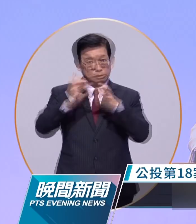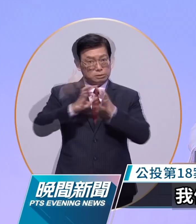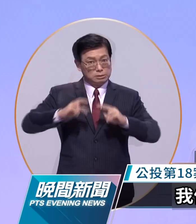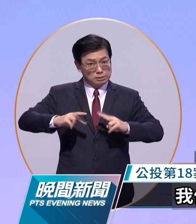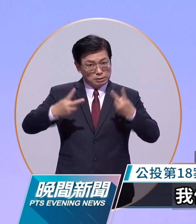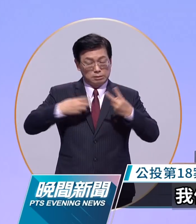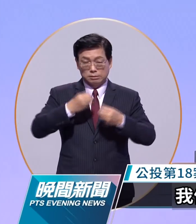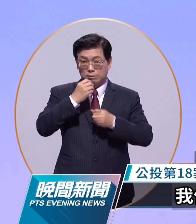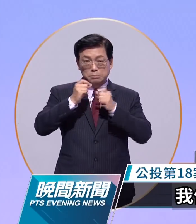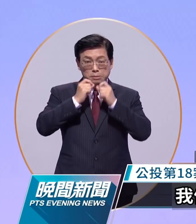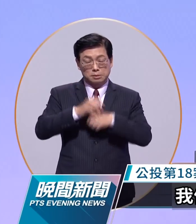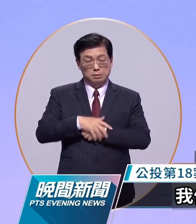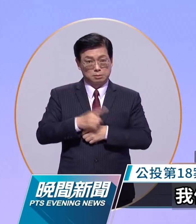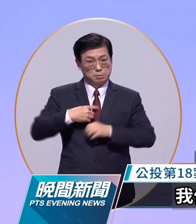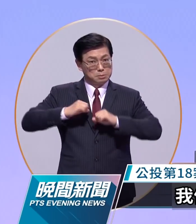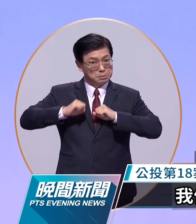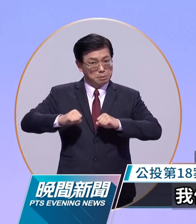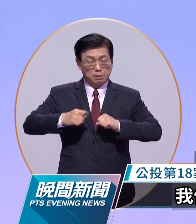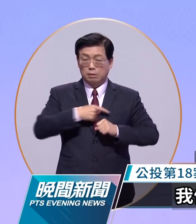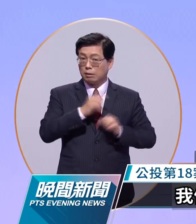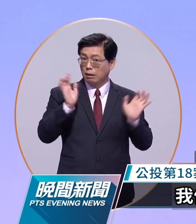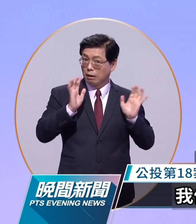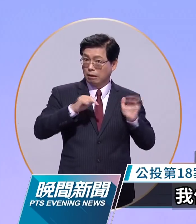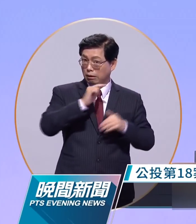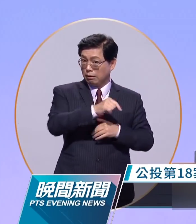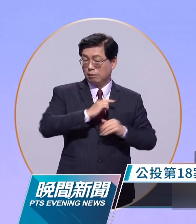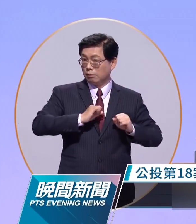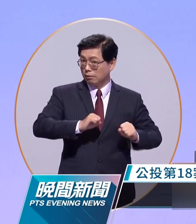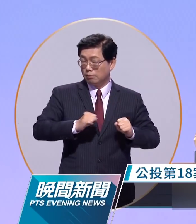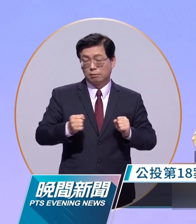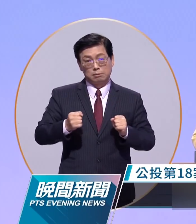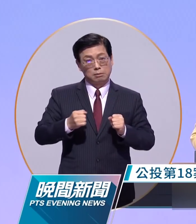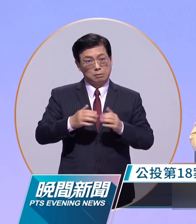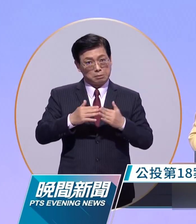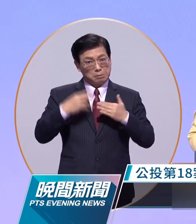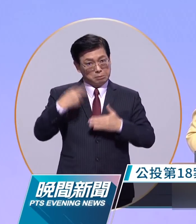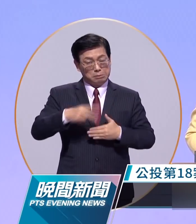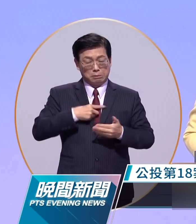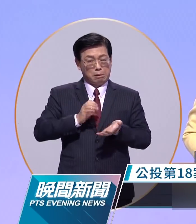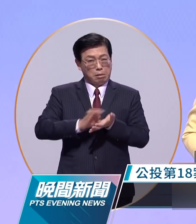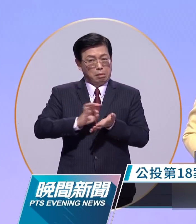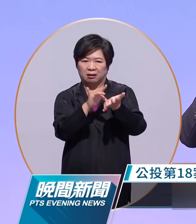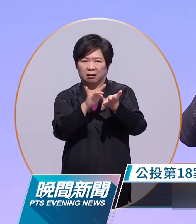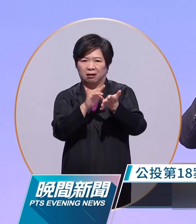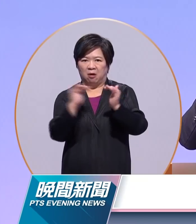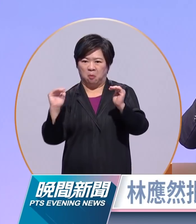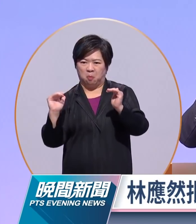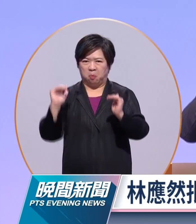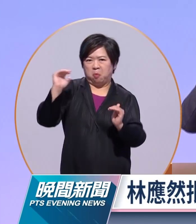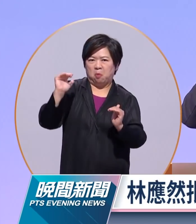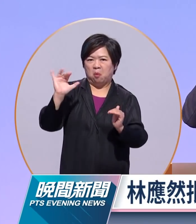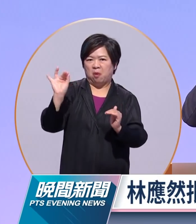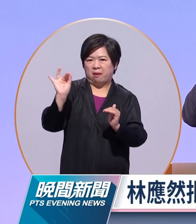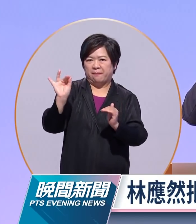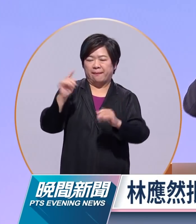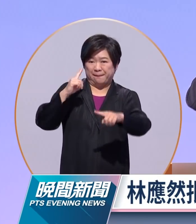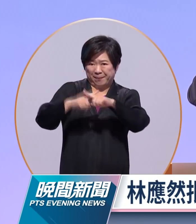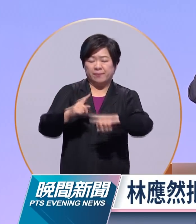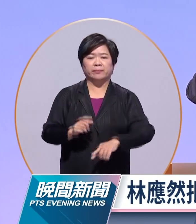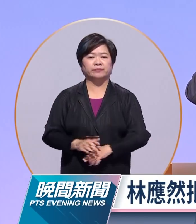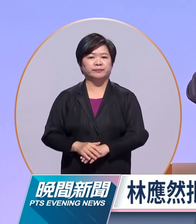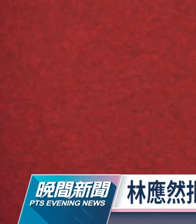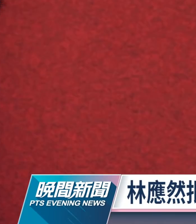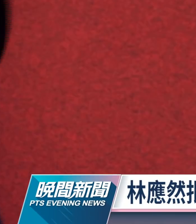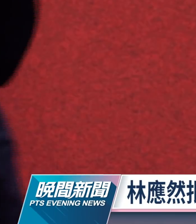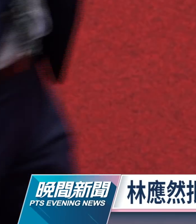吗？我们的健康跟我们下一代的健康到底还要付出多少代价？ 小儿科医师林应然担